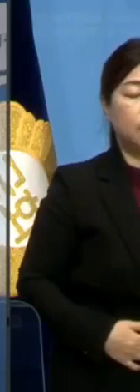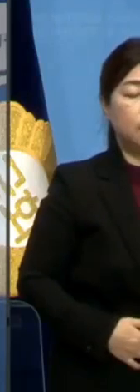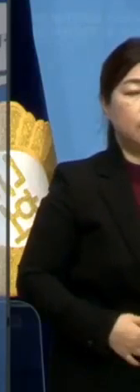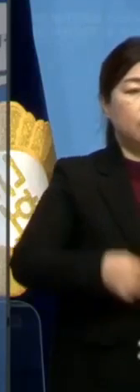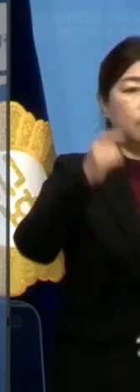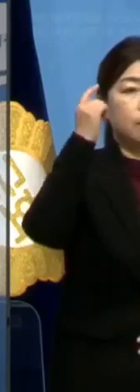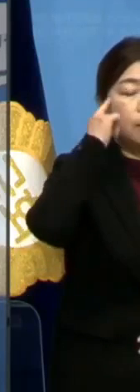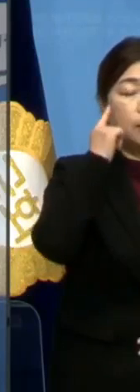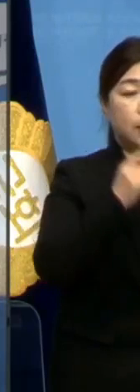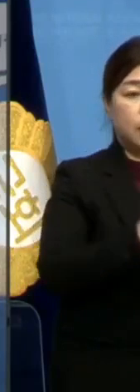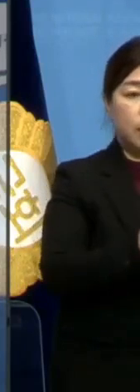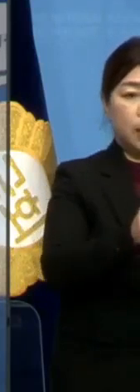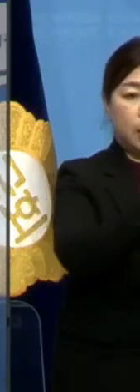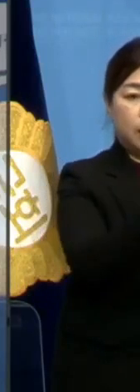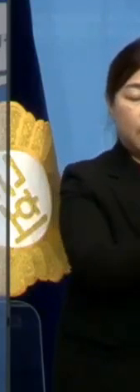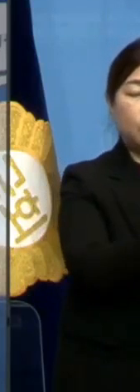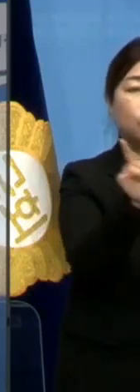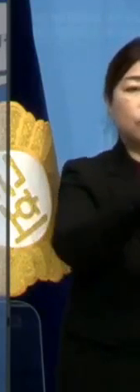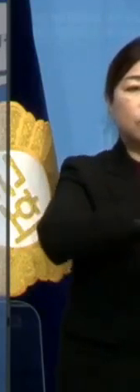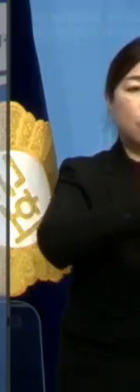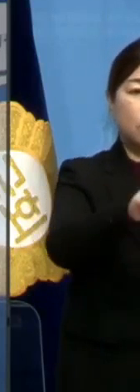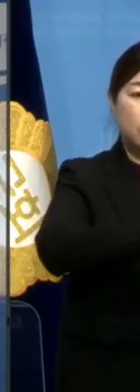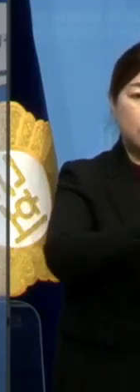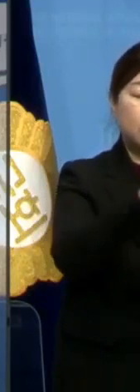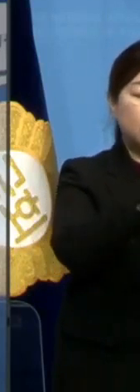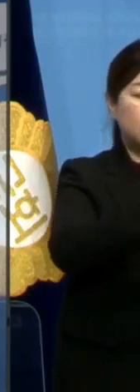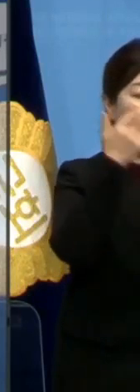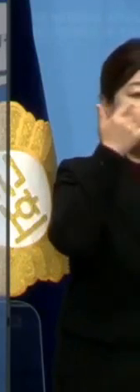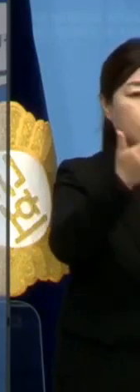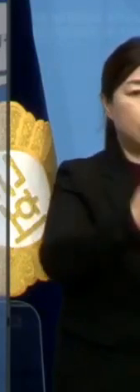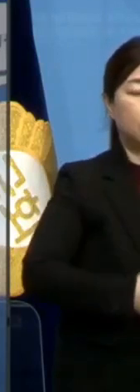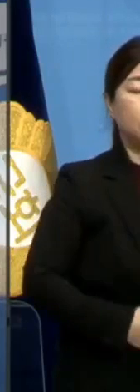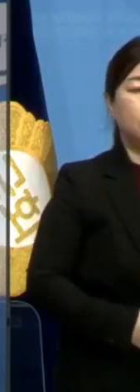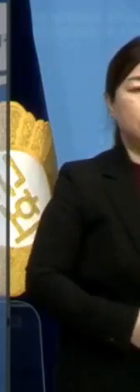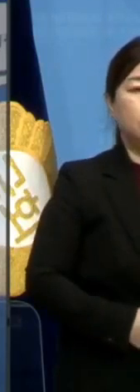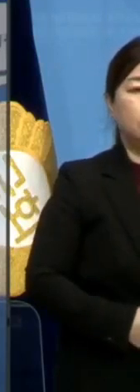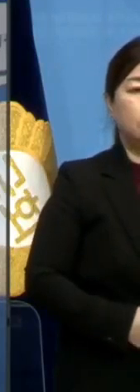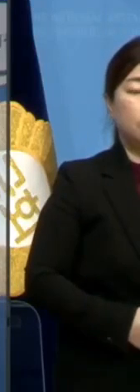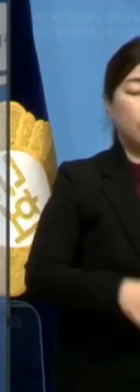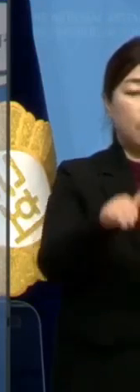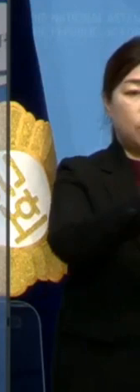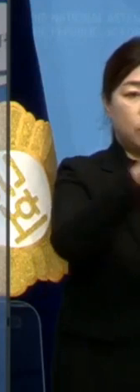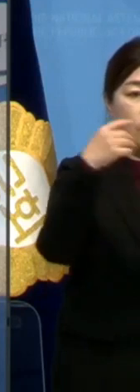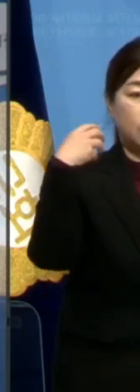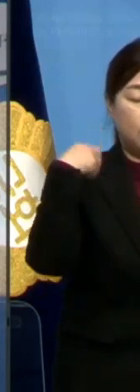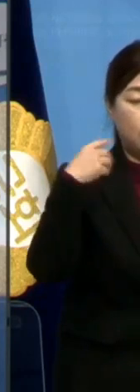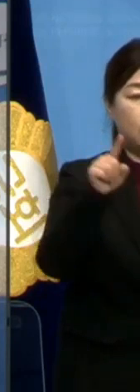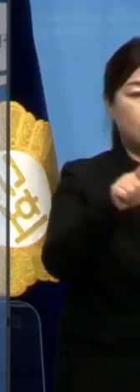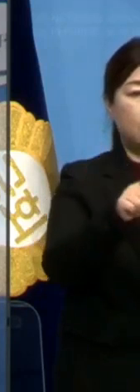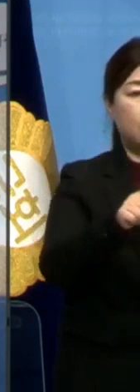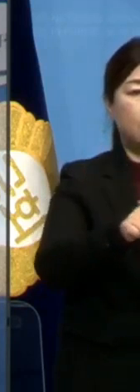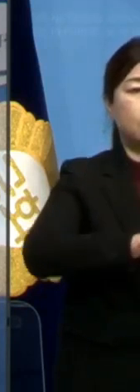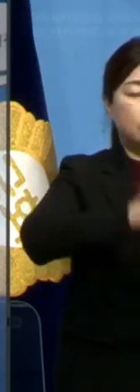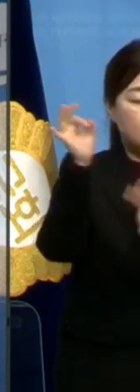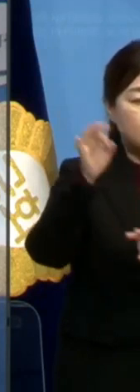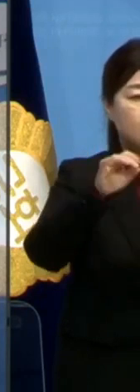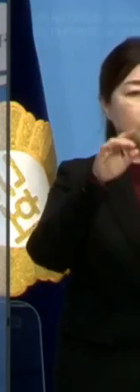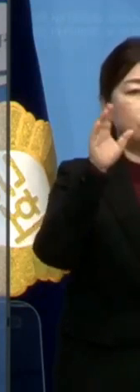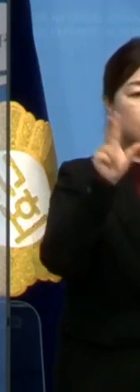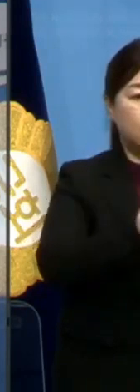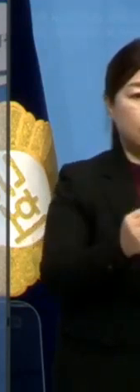도대체 제1야당은 무슨 정치를 이렇게 합니까? 문재인 정권 실정과 복지에 따른 민심